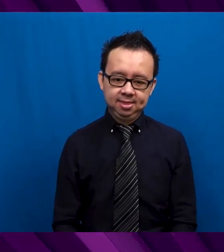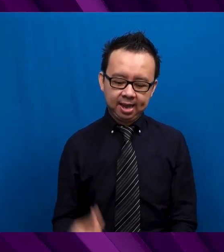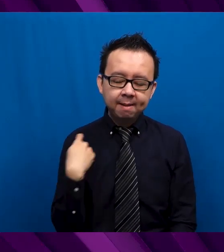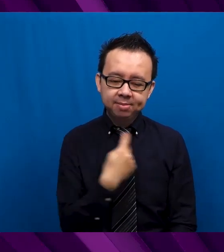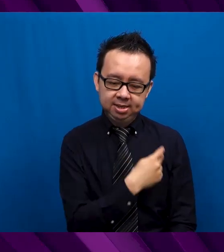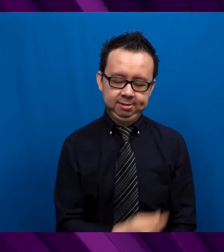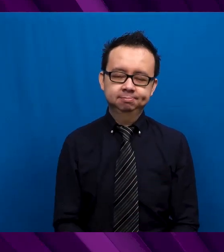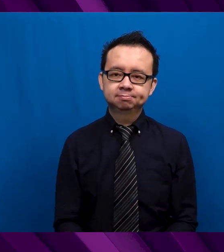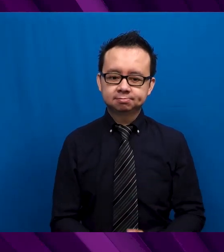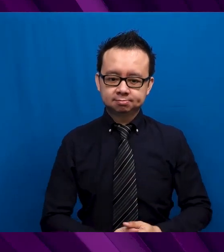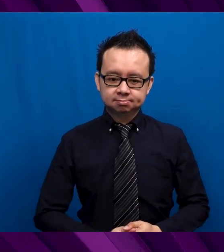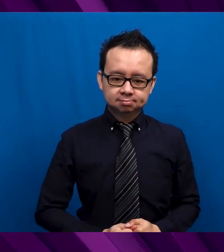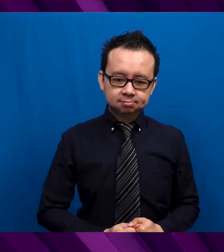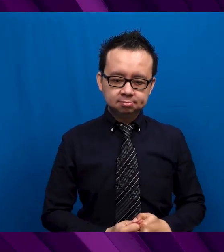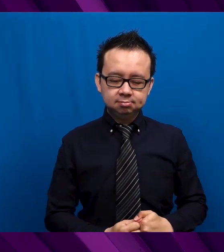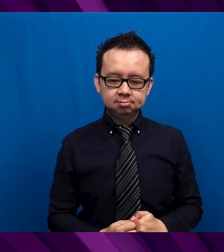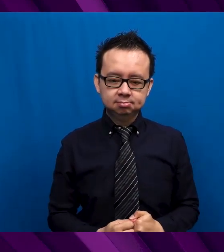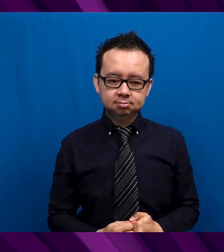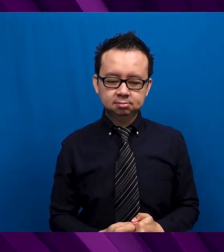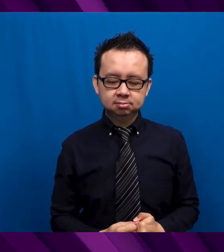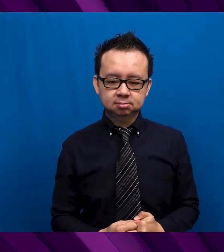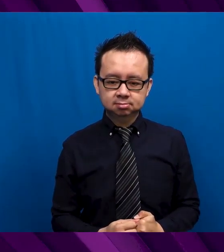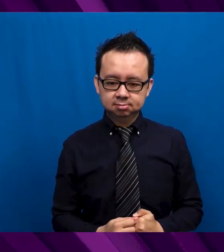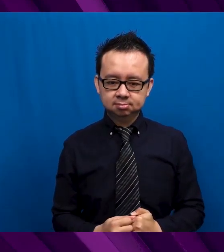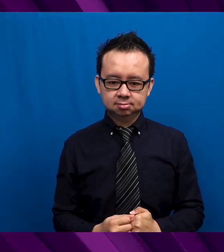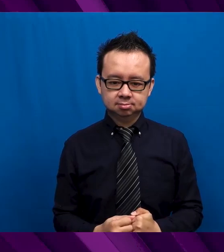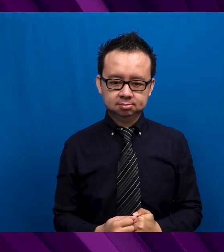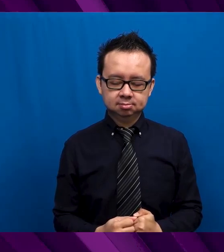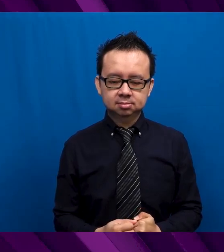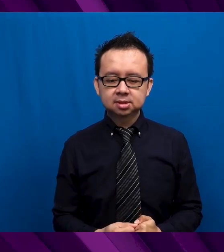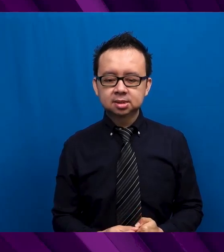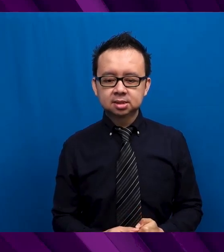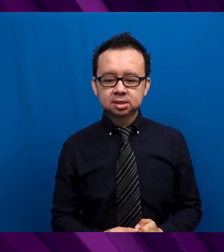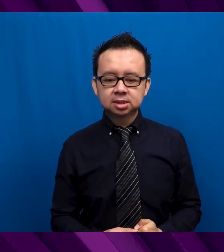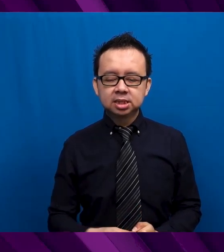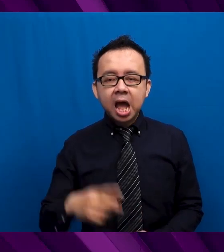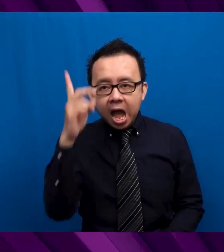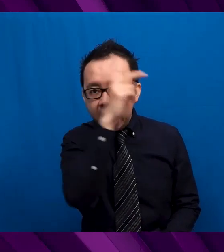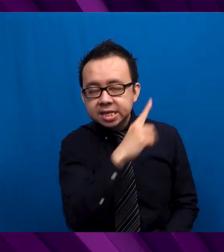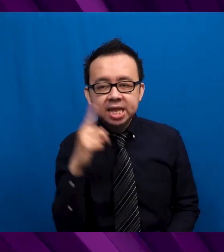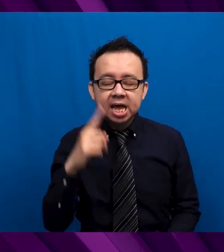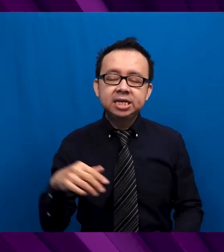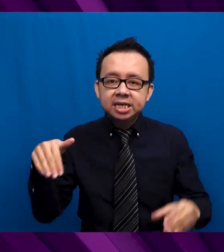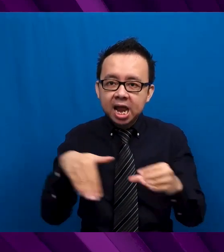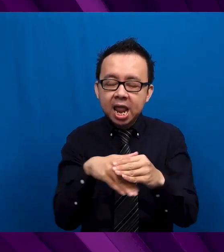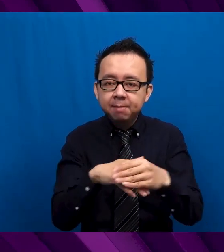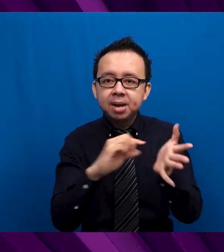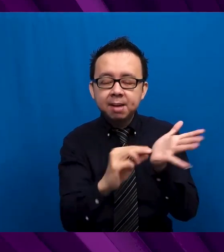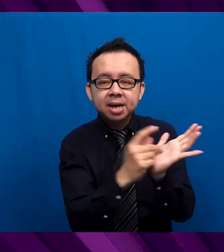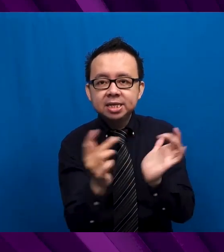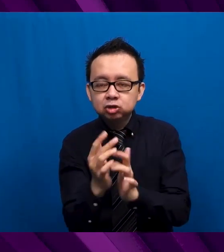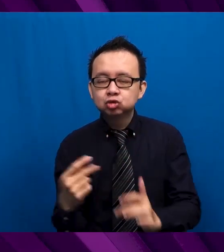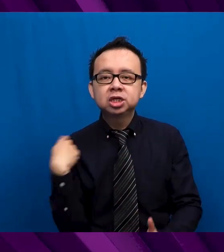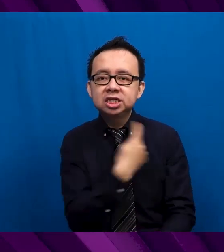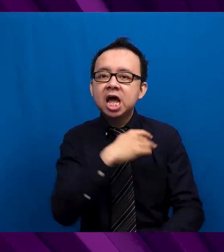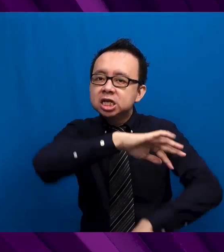bahwa di bawah kolong langit ini tidak ada nama lain yang diberikan kepada manusia yang olehnya kami bisa diselamatkan. Kecuali hanya di dalam nama Yesus Kristus